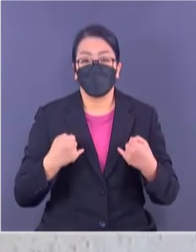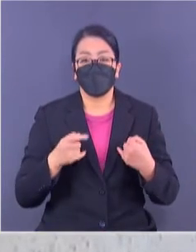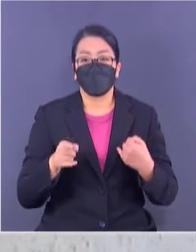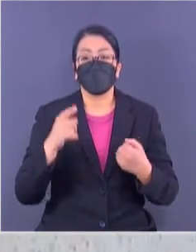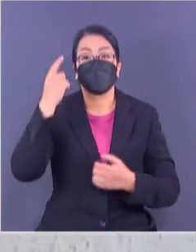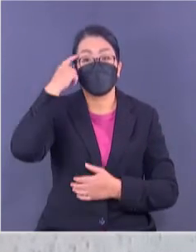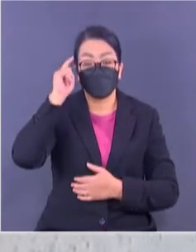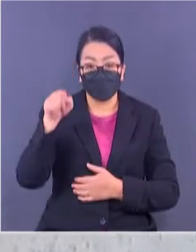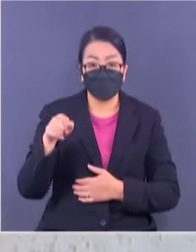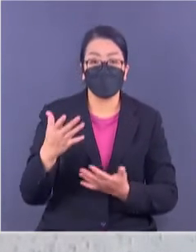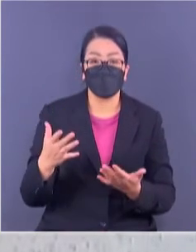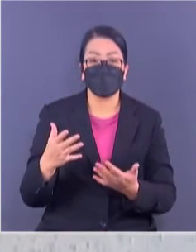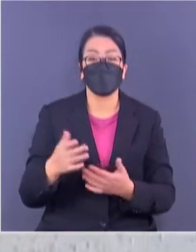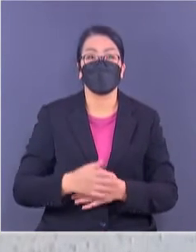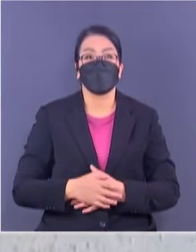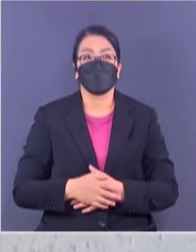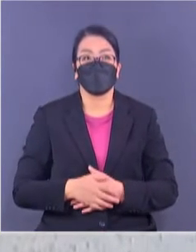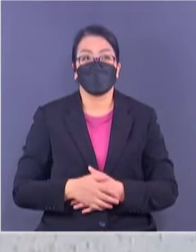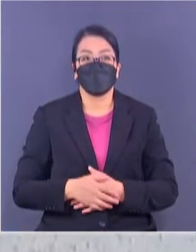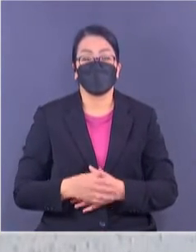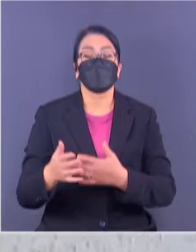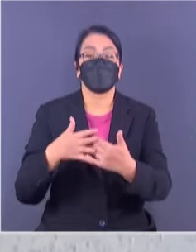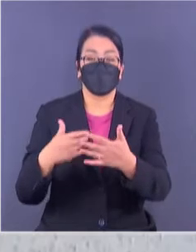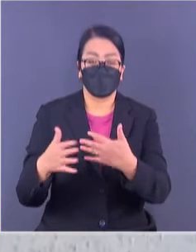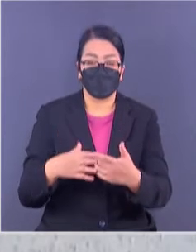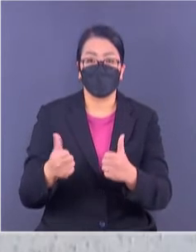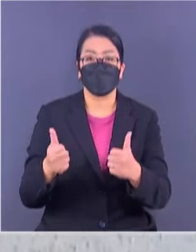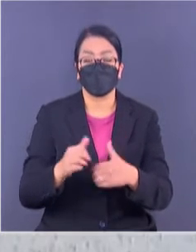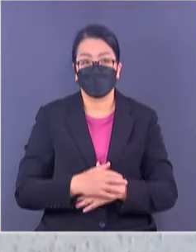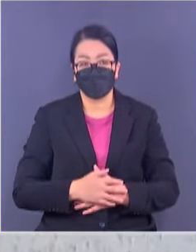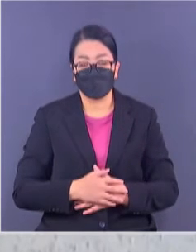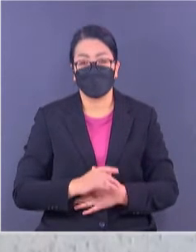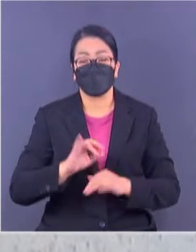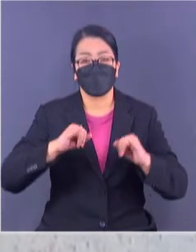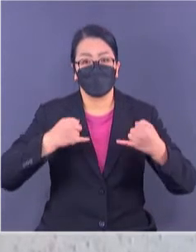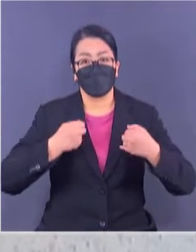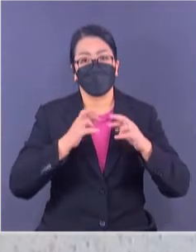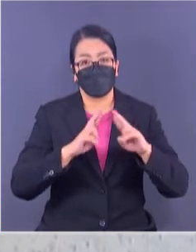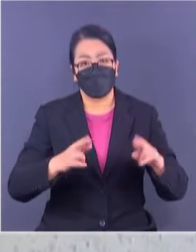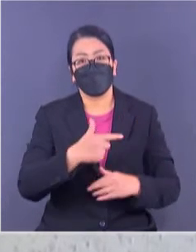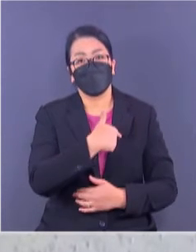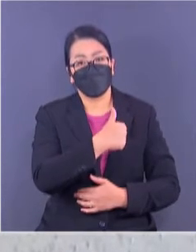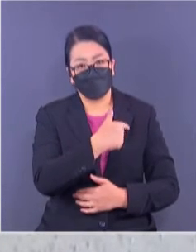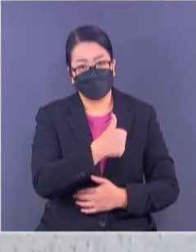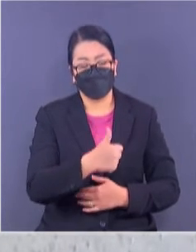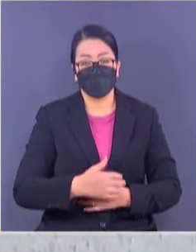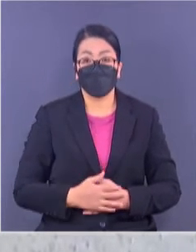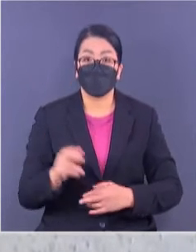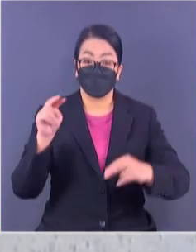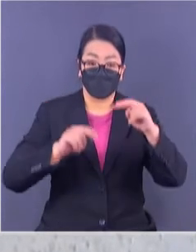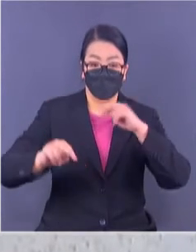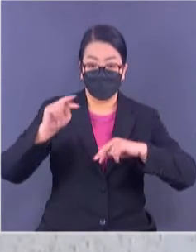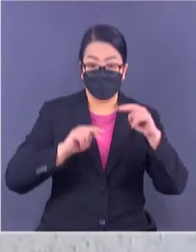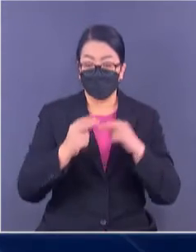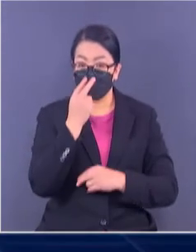้ แต่ไม่เสียเงินไม่เป็นไรโอ้โหนะเขาเรียกว่าเจ้าของร้านใจดีนะครับ ทีนี้เนี่ยไปตรวจสอบเพิ่มเ